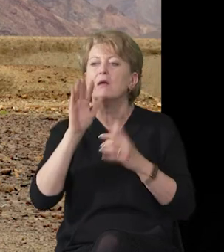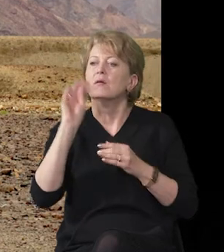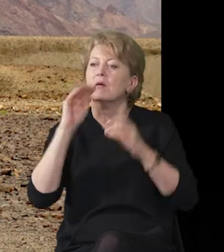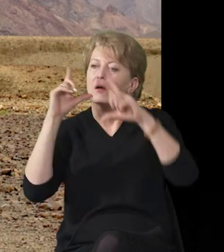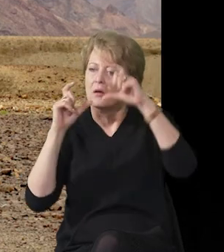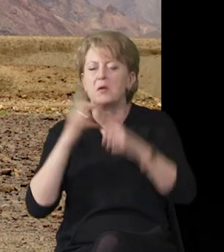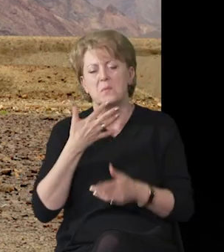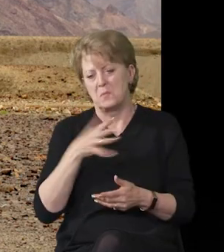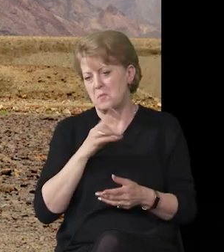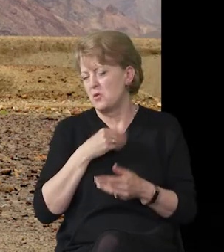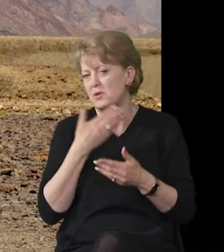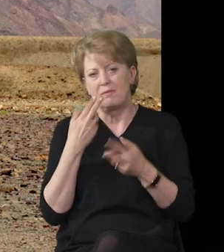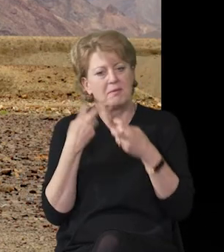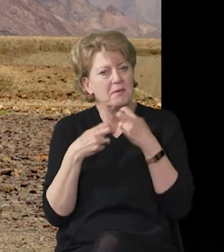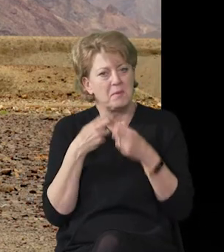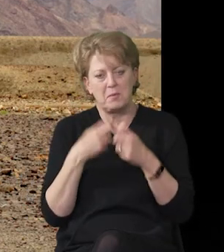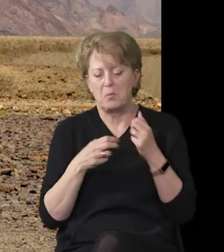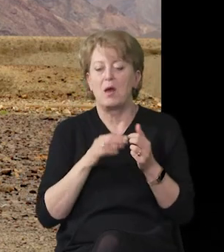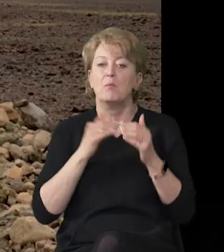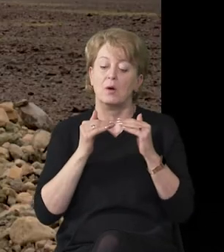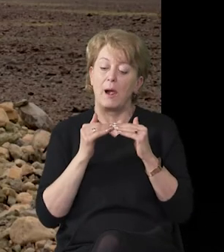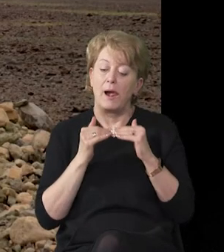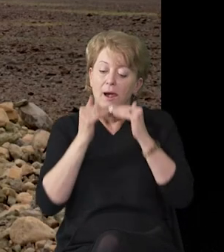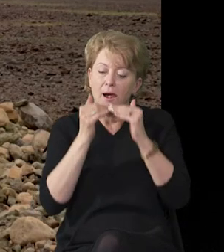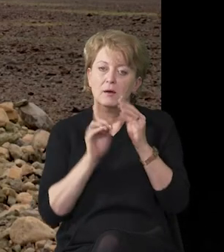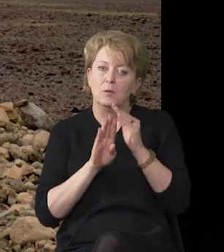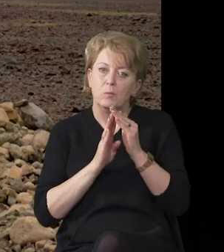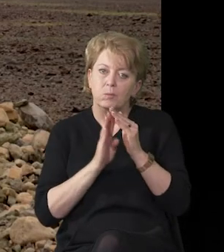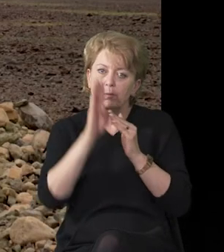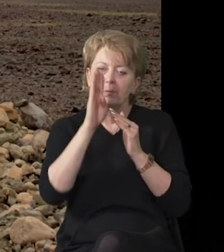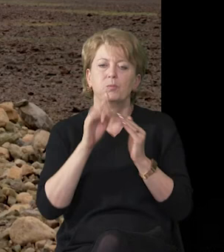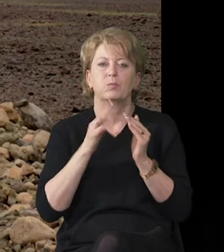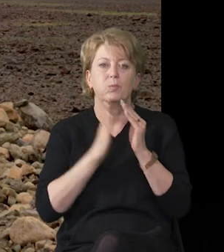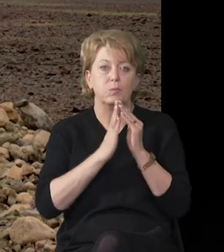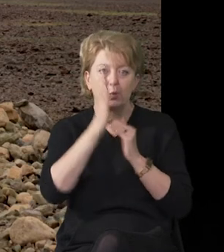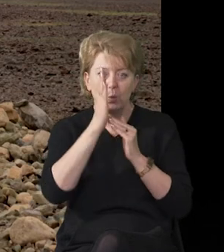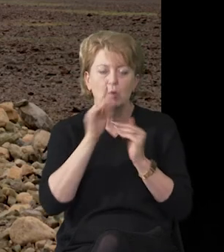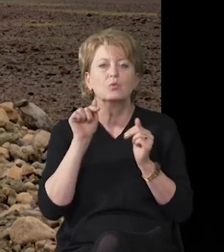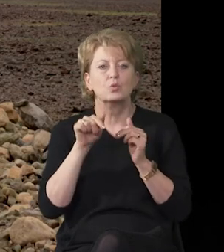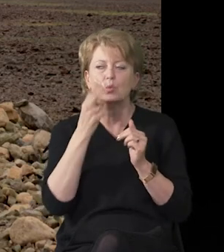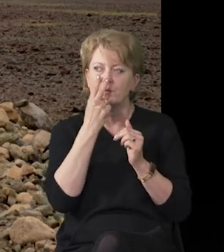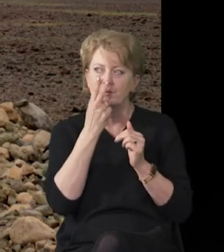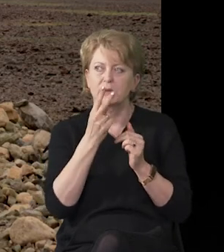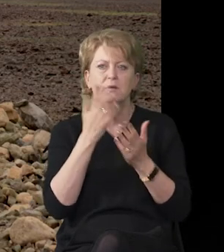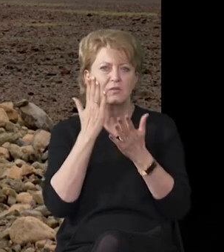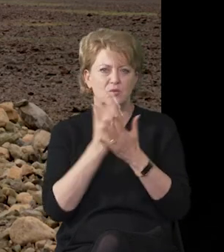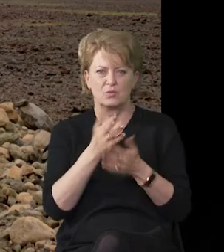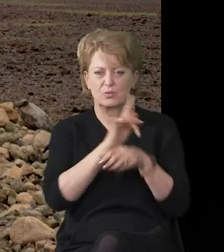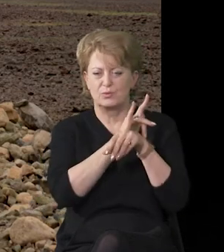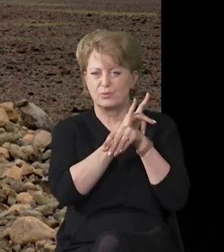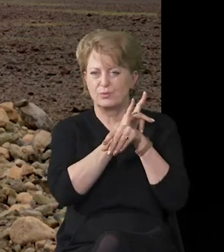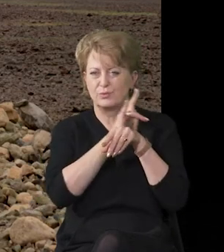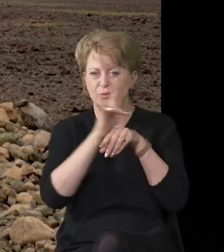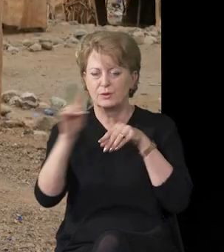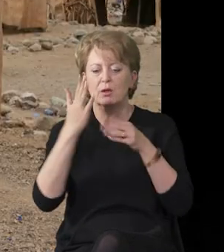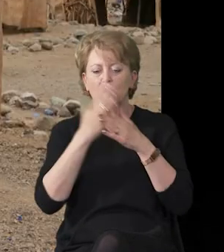Jedziemy troszeczkę dalej na północ, czyli w kierunku tej kotliny Danakil. Widać, że tu już jest w zasadzie jałowy krajobraz, teren się obniża